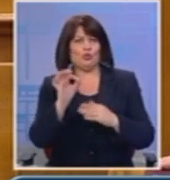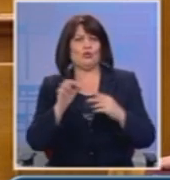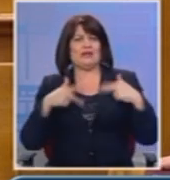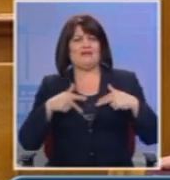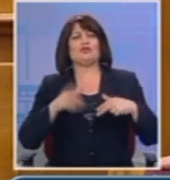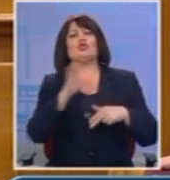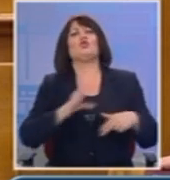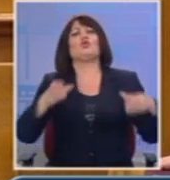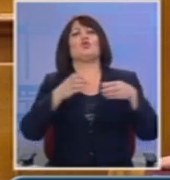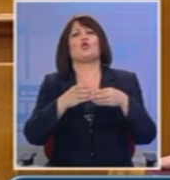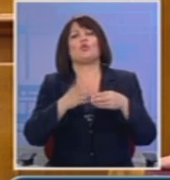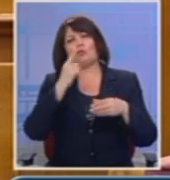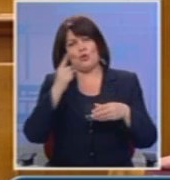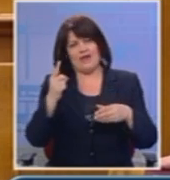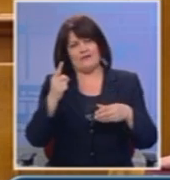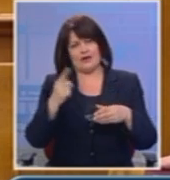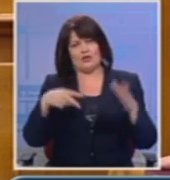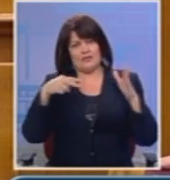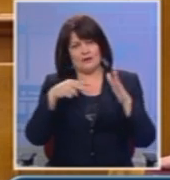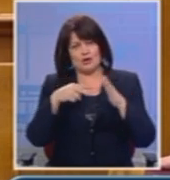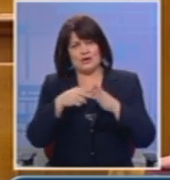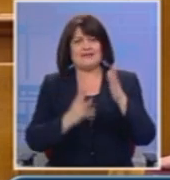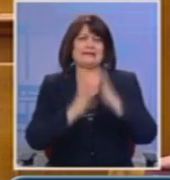eurogroup του νοεμβρίου του